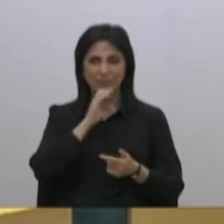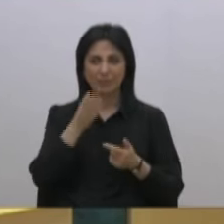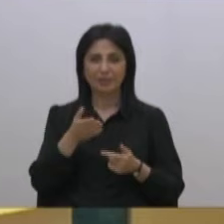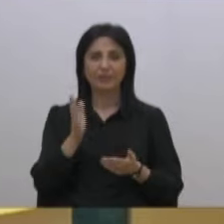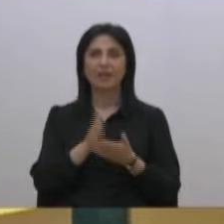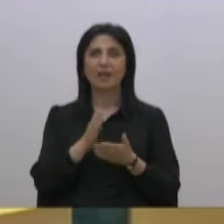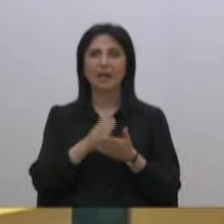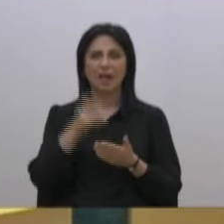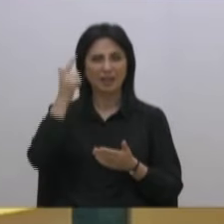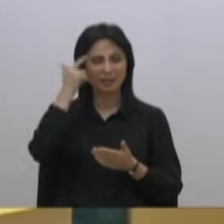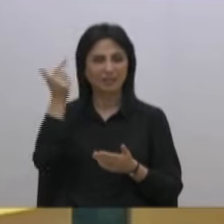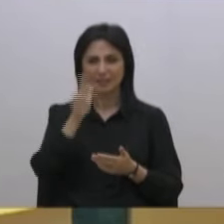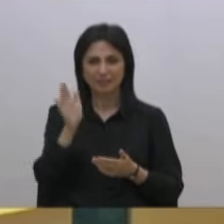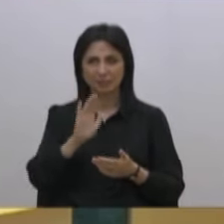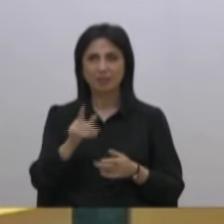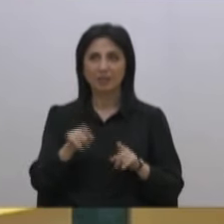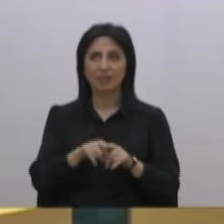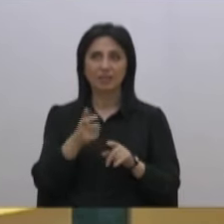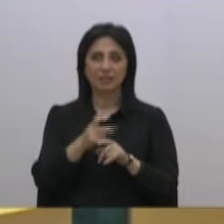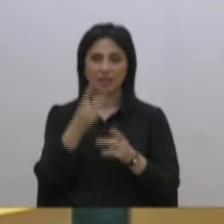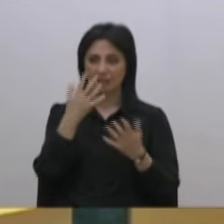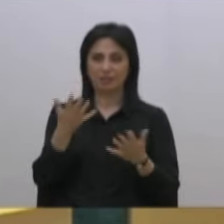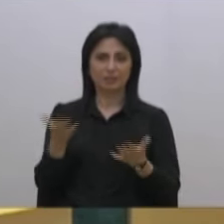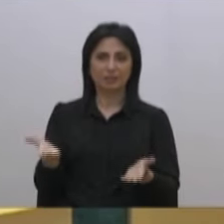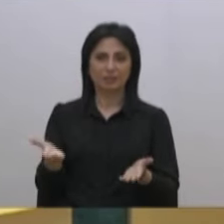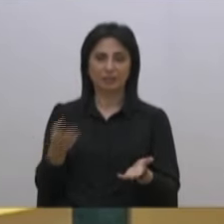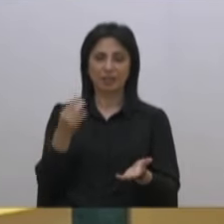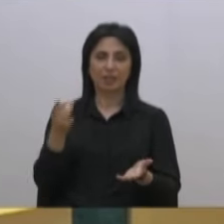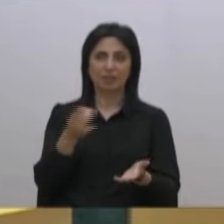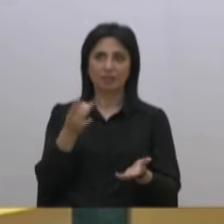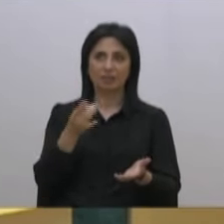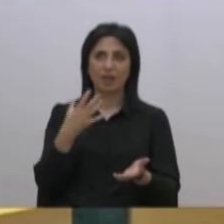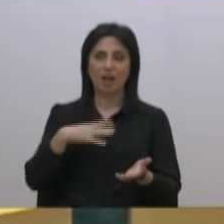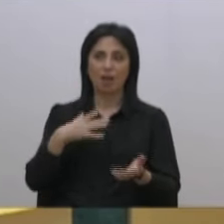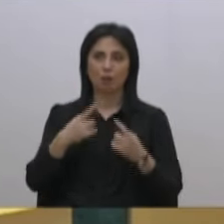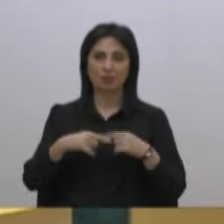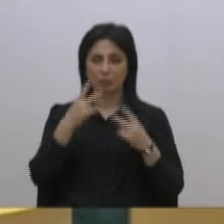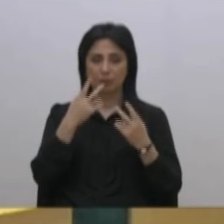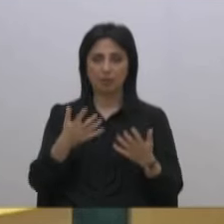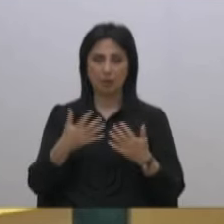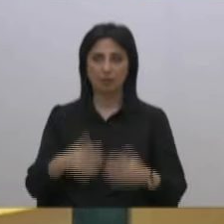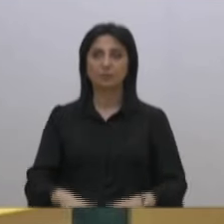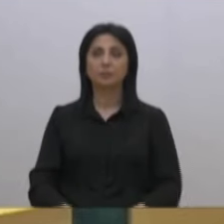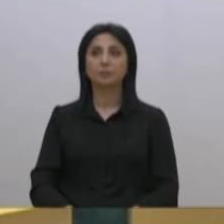იქ არის უინტელექტობა და ესეც ძალიან კარგად გაიხსენა კიდევ ერთხელ ქართულმა საზოგადოებამ.